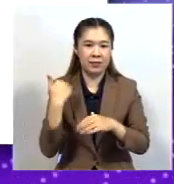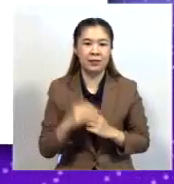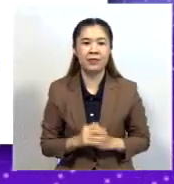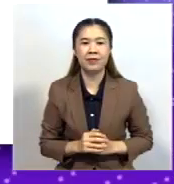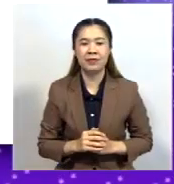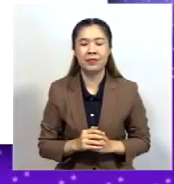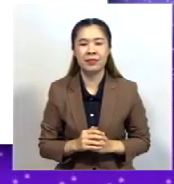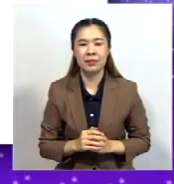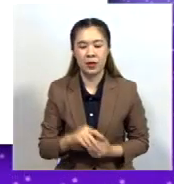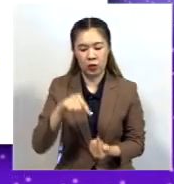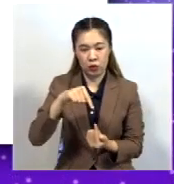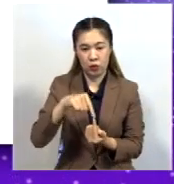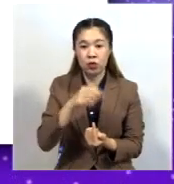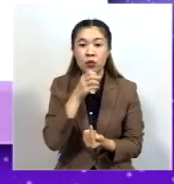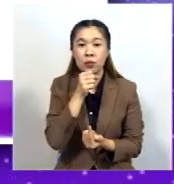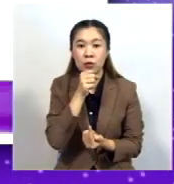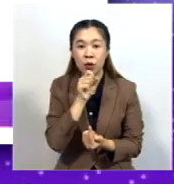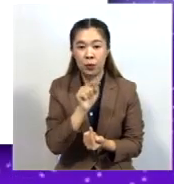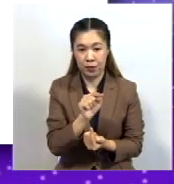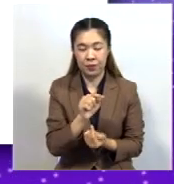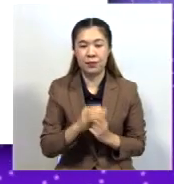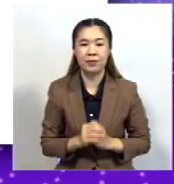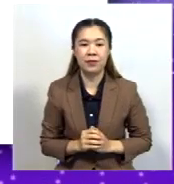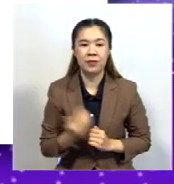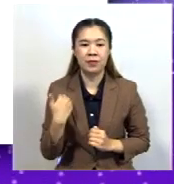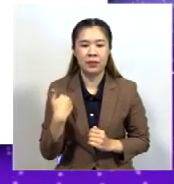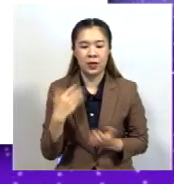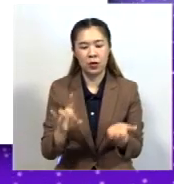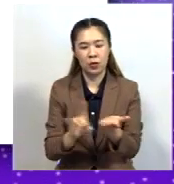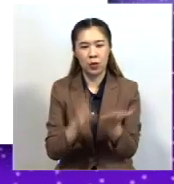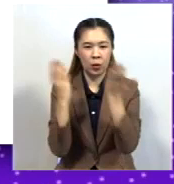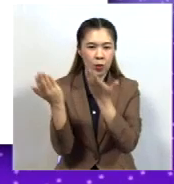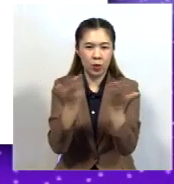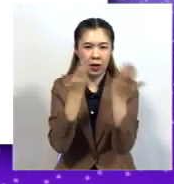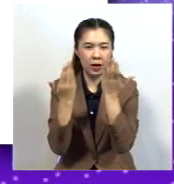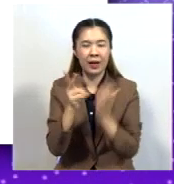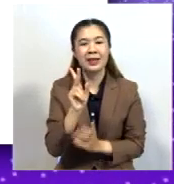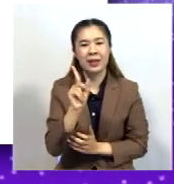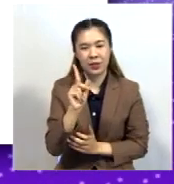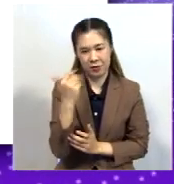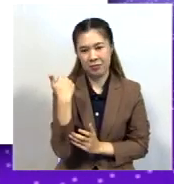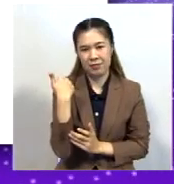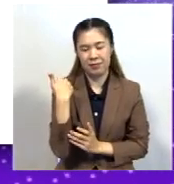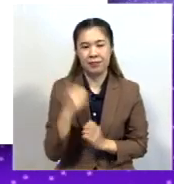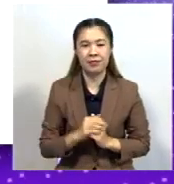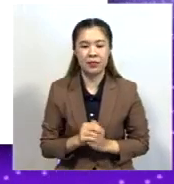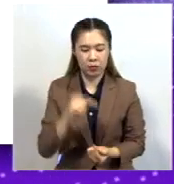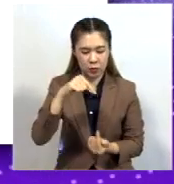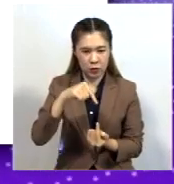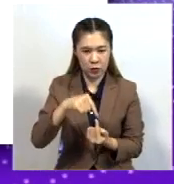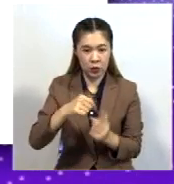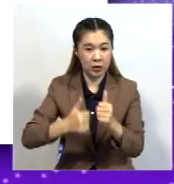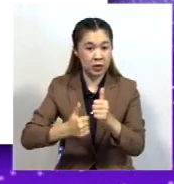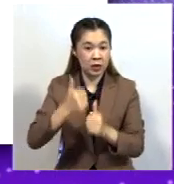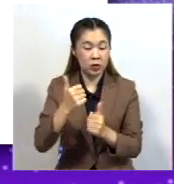คะภาคเหนือก็ยังมีจุดสีส้มๆอยู่หลายจุดนะคะแต่ว่าพื้นที่ที่คุณภาพอากาศดีอย่างสีเขียวก็ยังพอมีอยู่บ้างจุดที่ฝุ่นละอองสูง